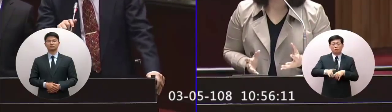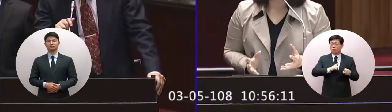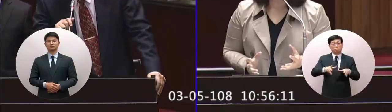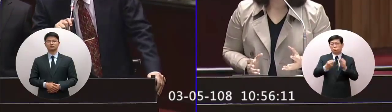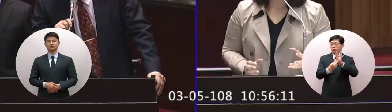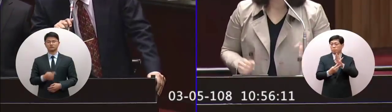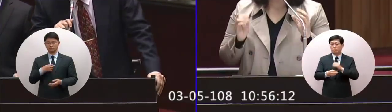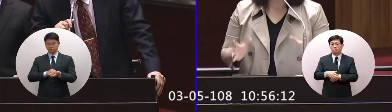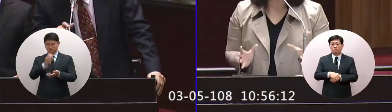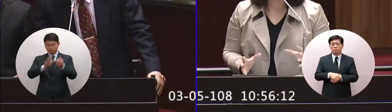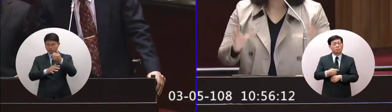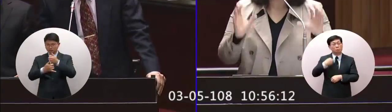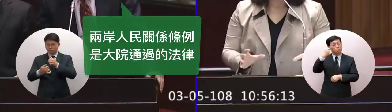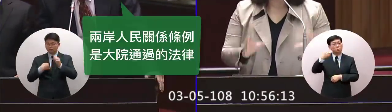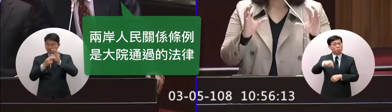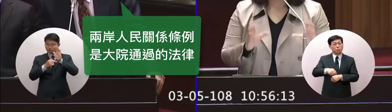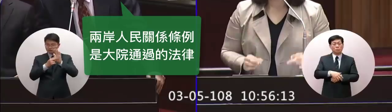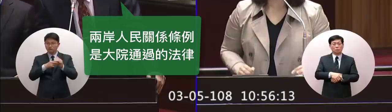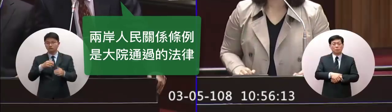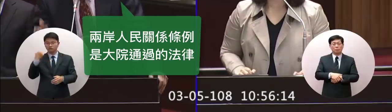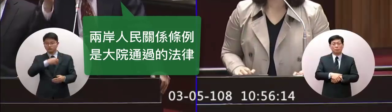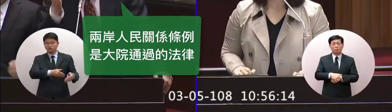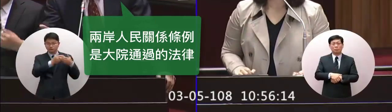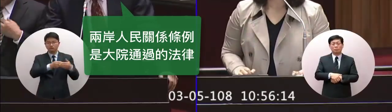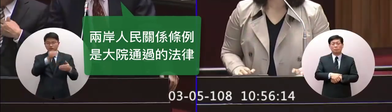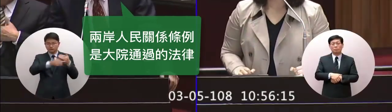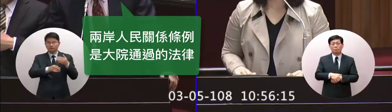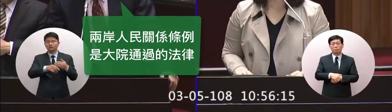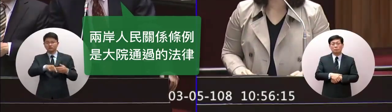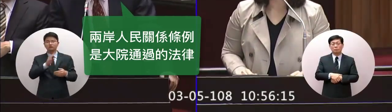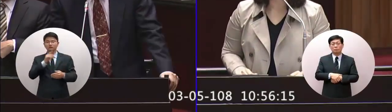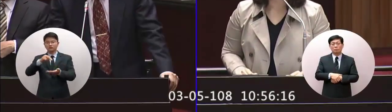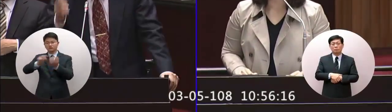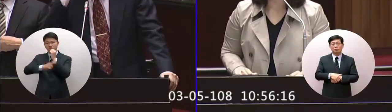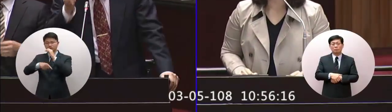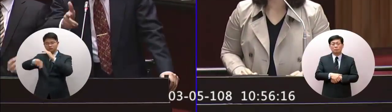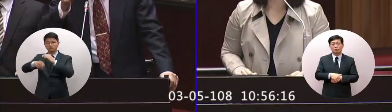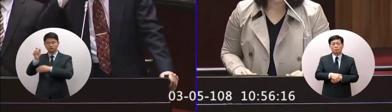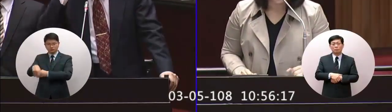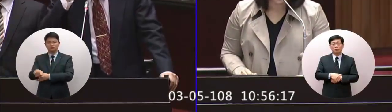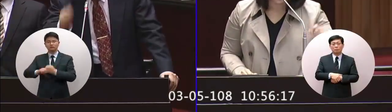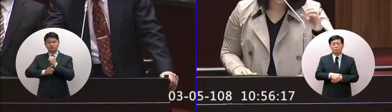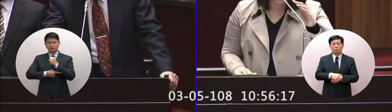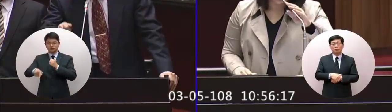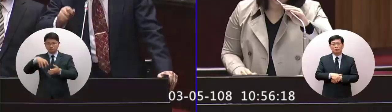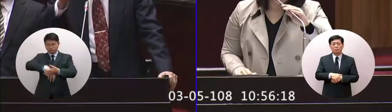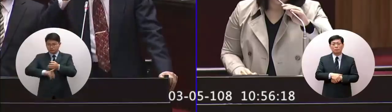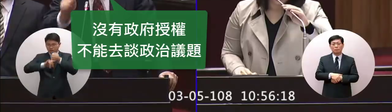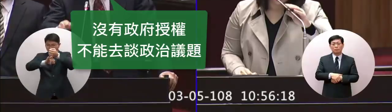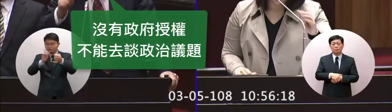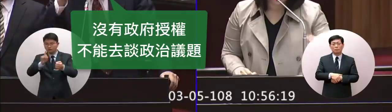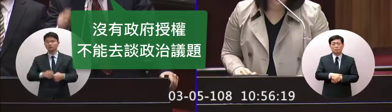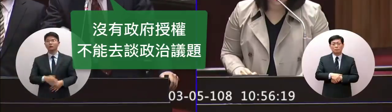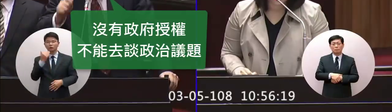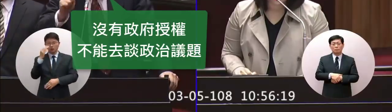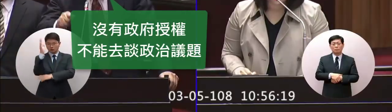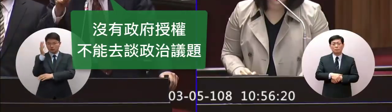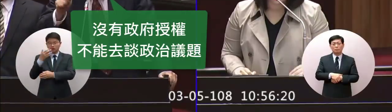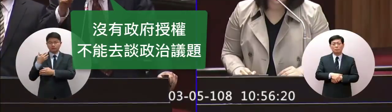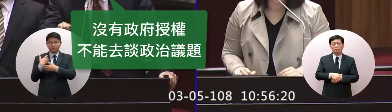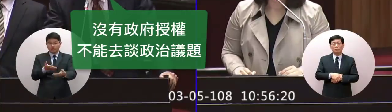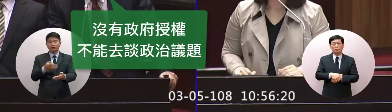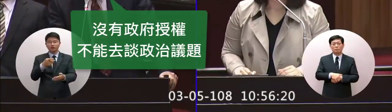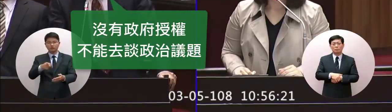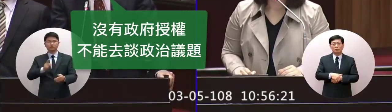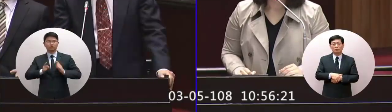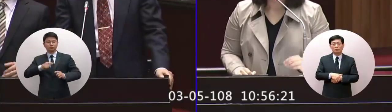大浪浪的讲？ 我跟必须跟委员说明了，两岸人民关系条例是大院通过的法律，大院通过的法律里面就限定没有政府授权不